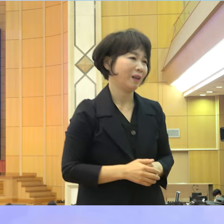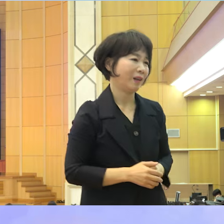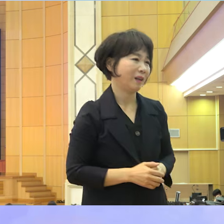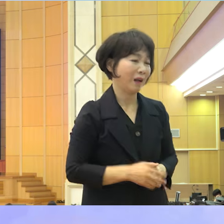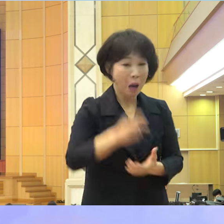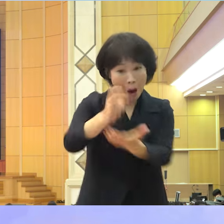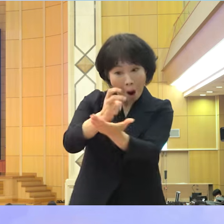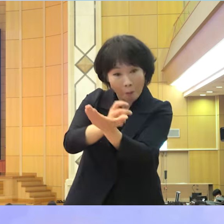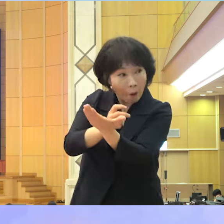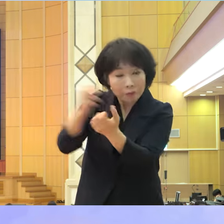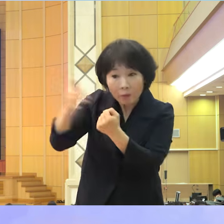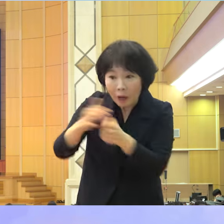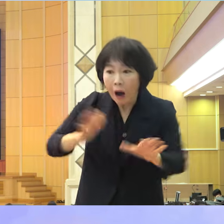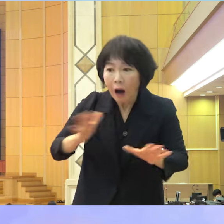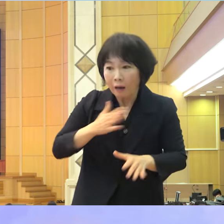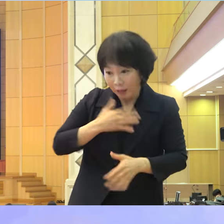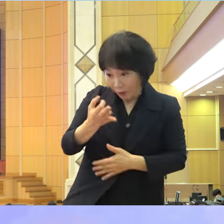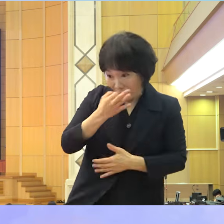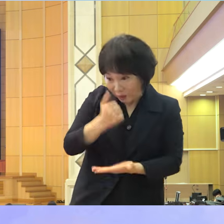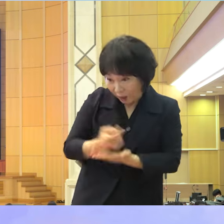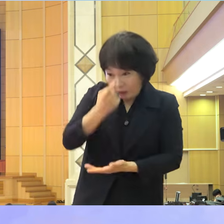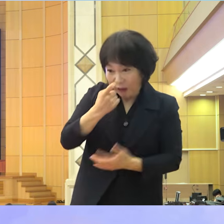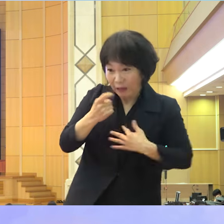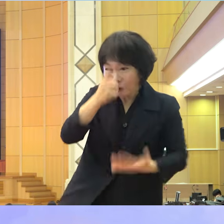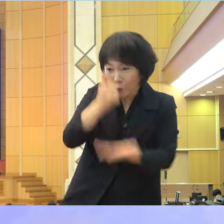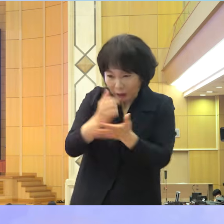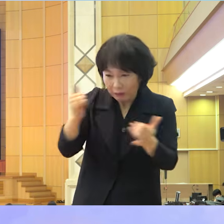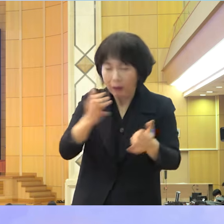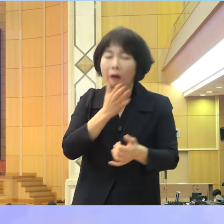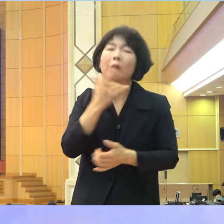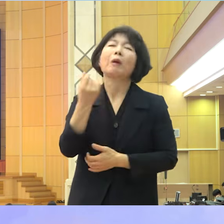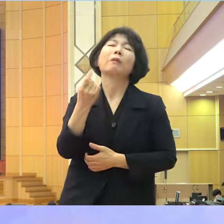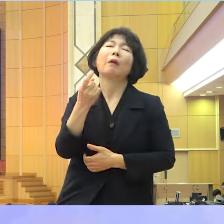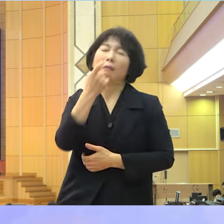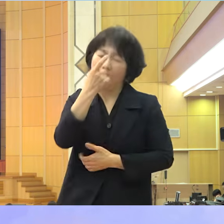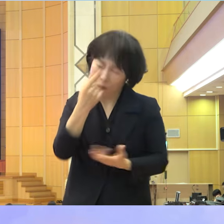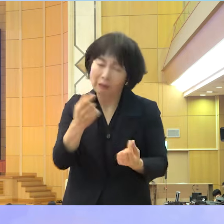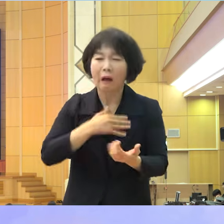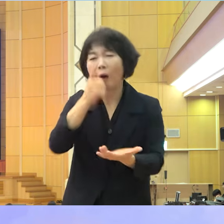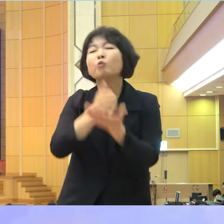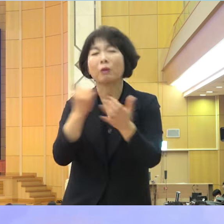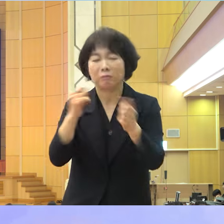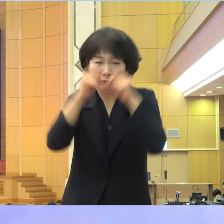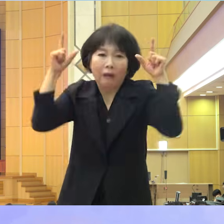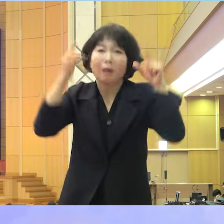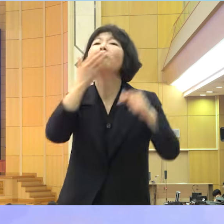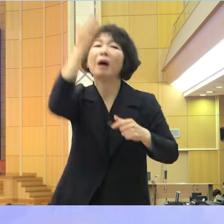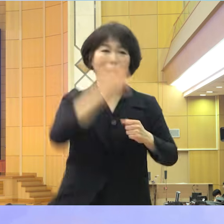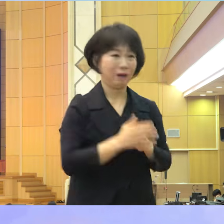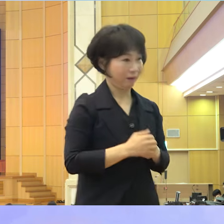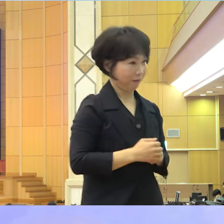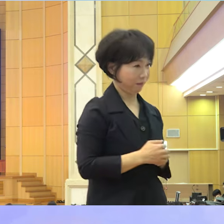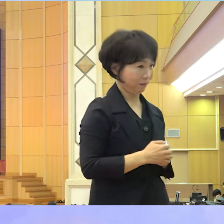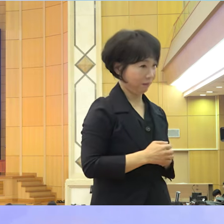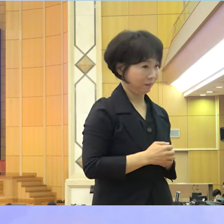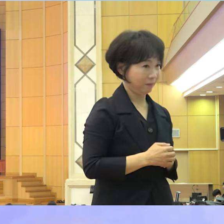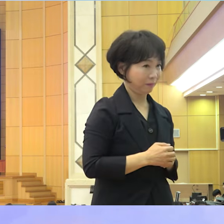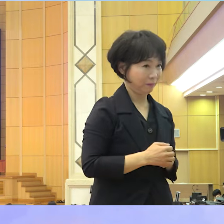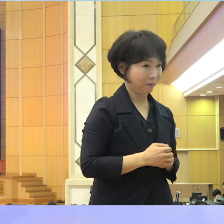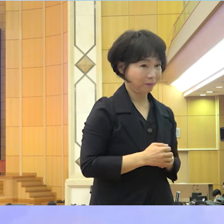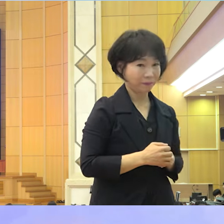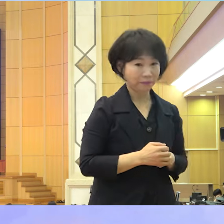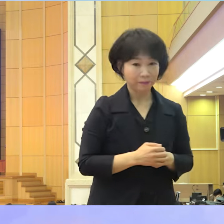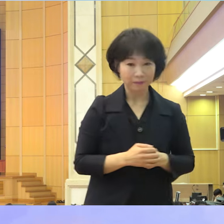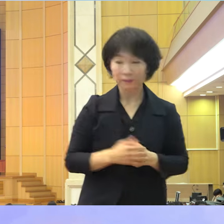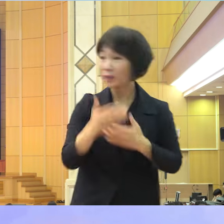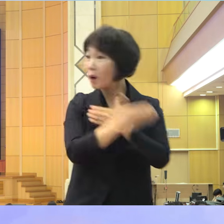이런 말이에요. 그 말은 다시 말하면 율법은 병든 자가 병원에 가면 제일 먼저